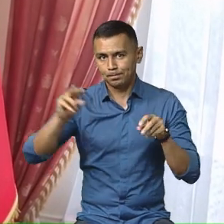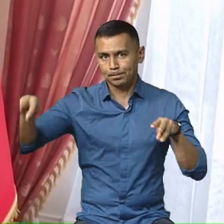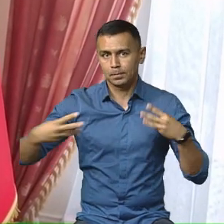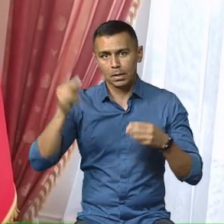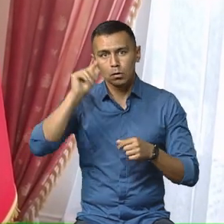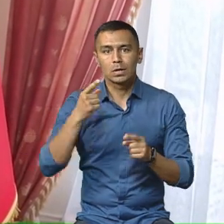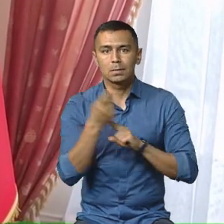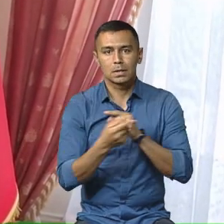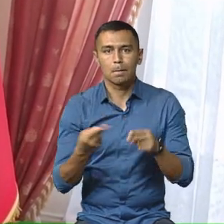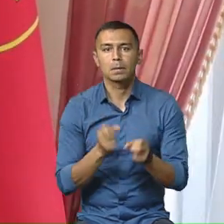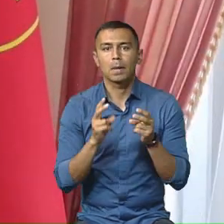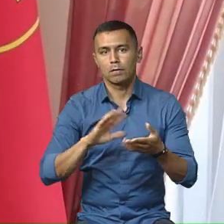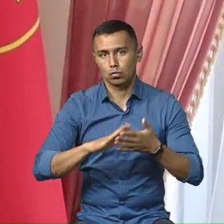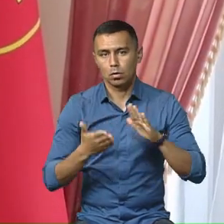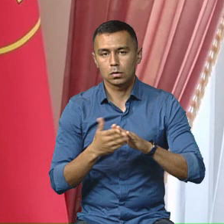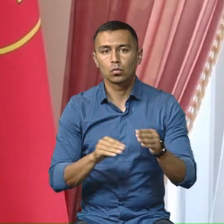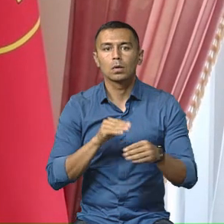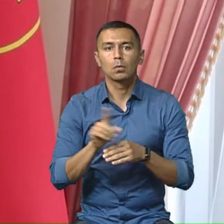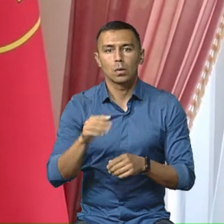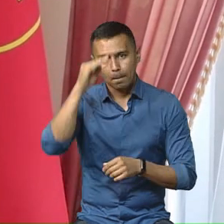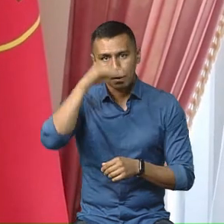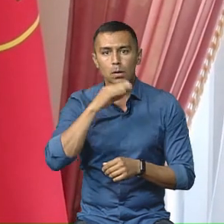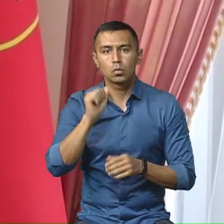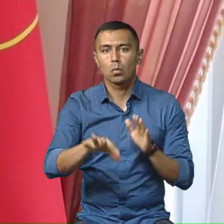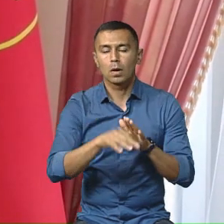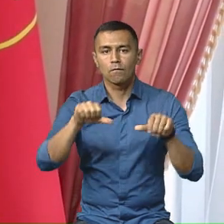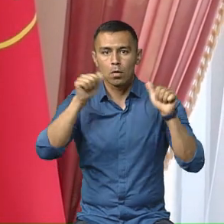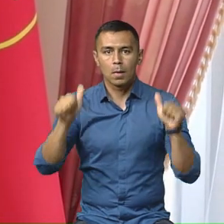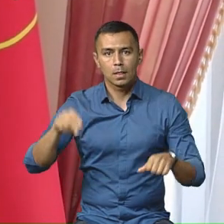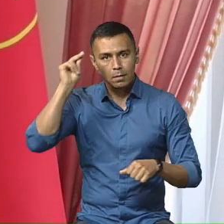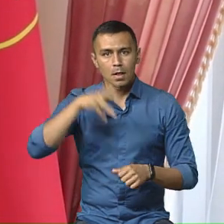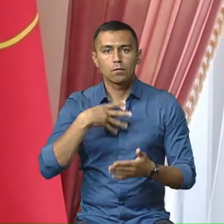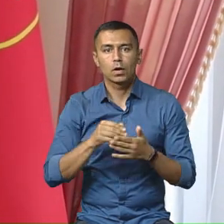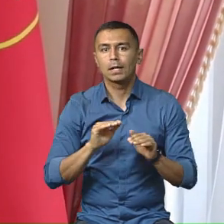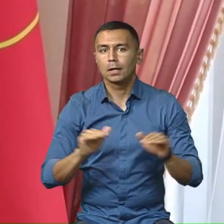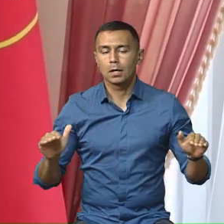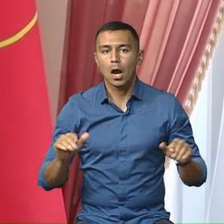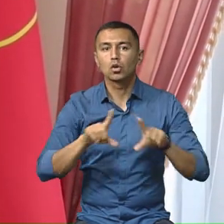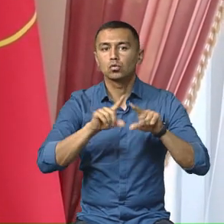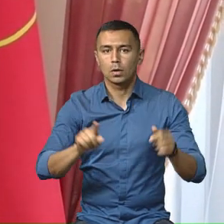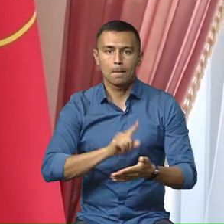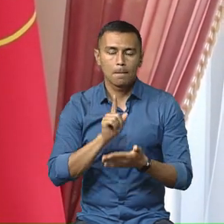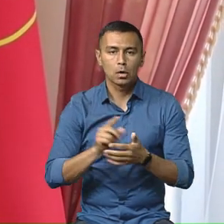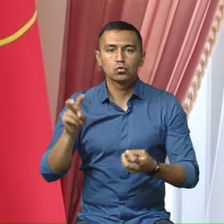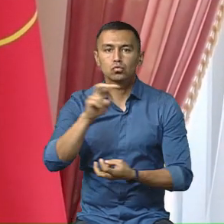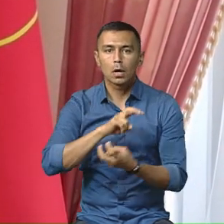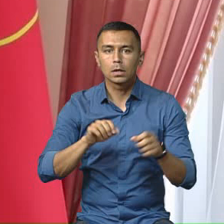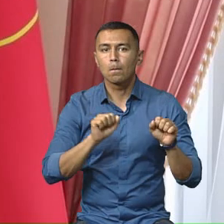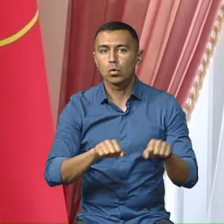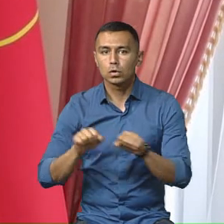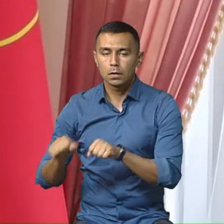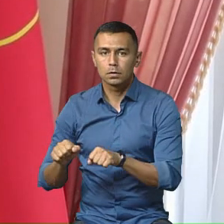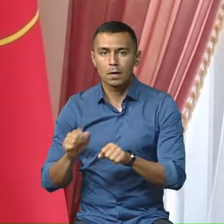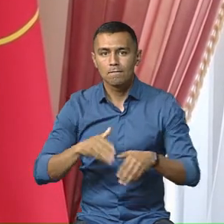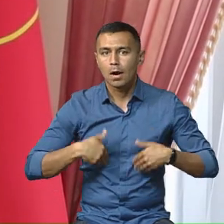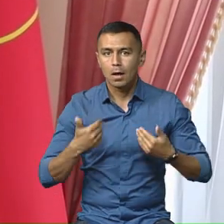якщо зміниться безпекова ситуація. Додам, що батьки можуть обирати формат навчання для своїх дітей, а школи мають шукати можливості та